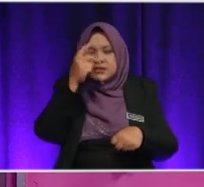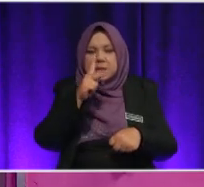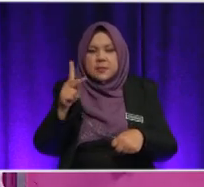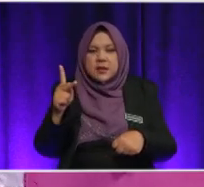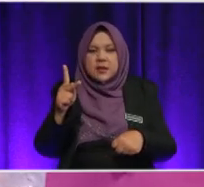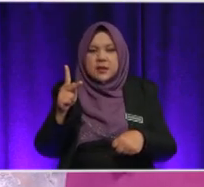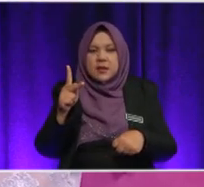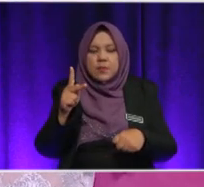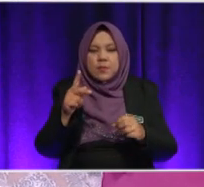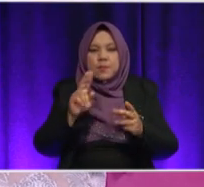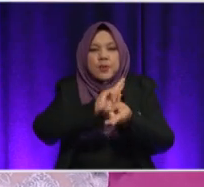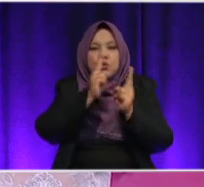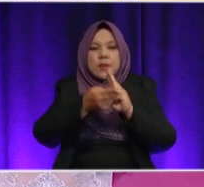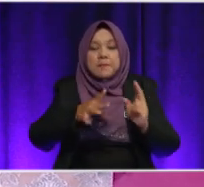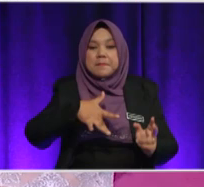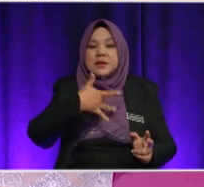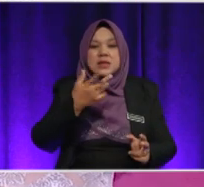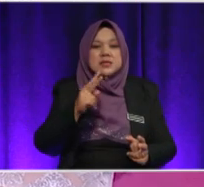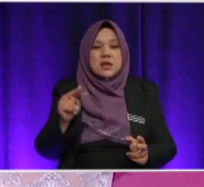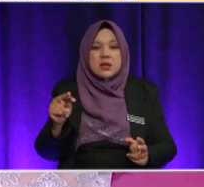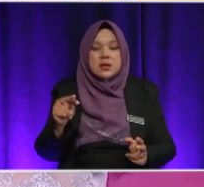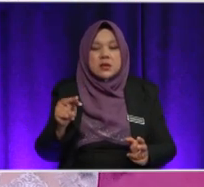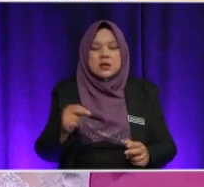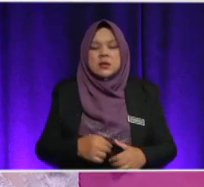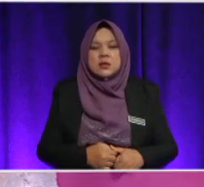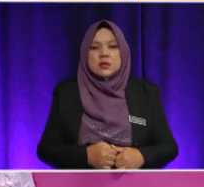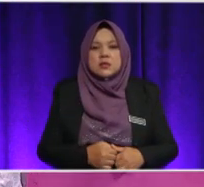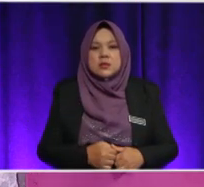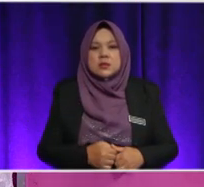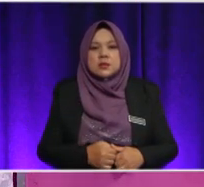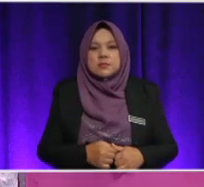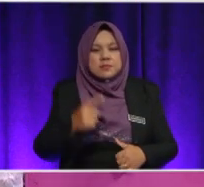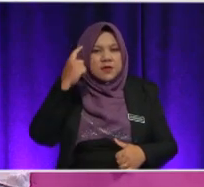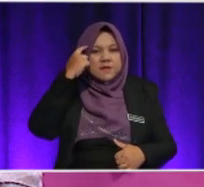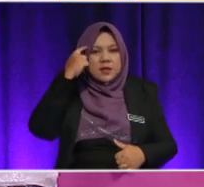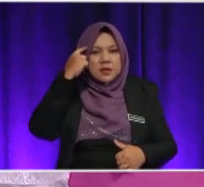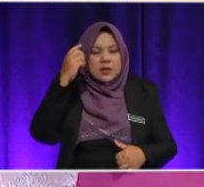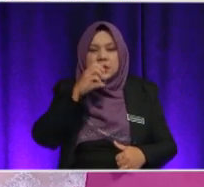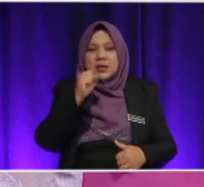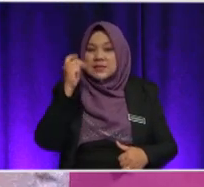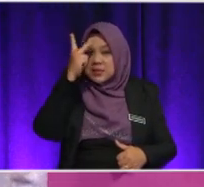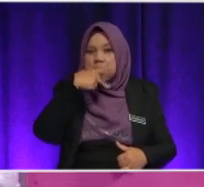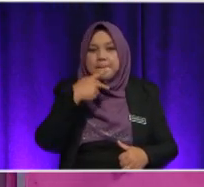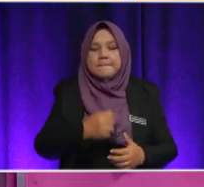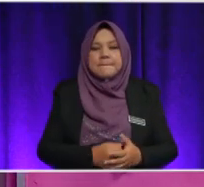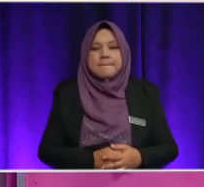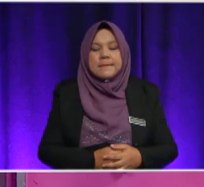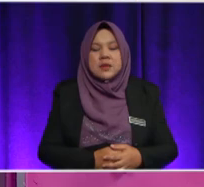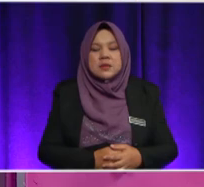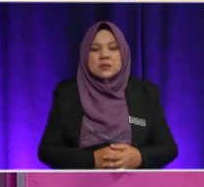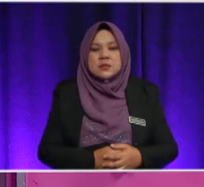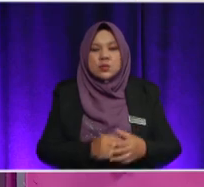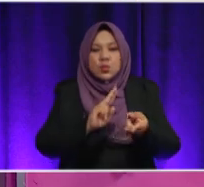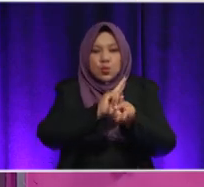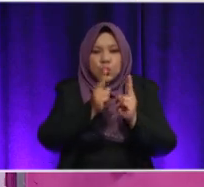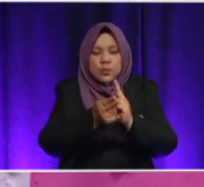obat ini ya boleh menyebabkan perubahan perasaan bekas karya perasaan kepada pemikiran dan juga kelakuan kita kelakuan seseorang jadi